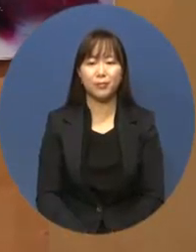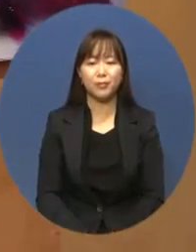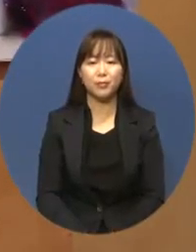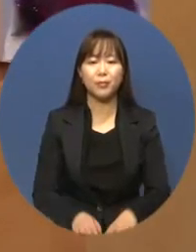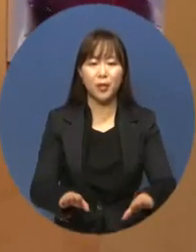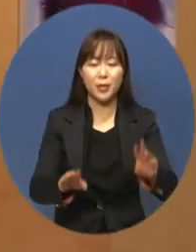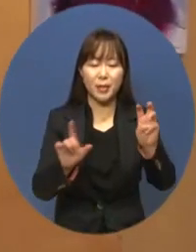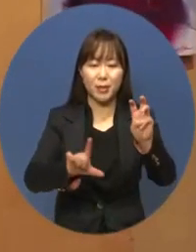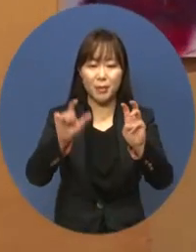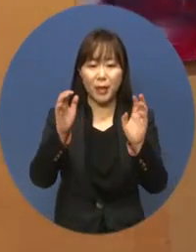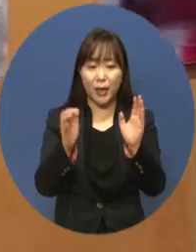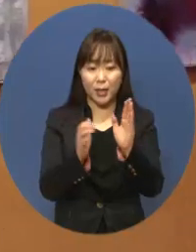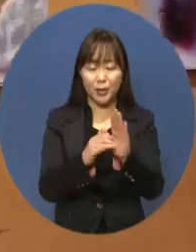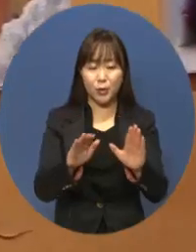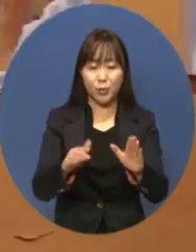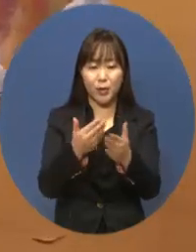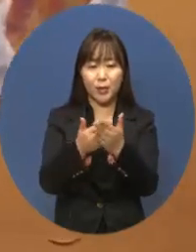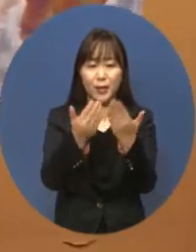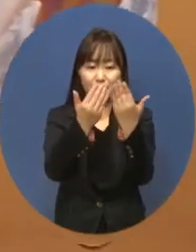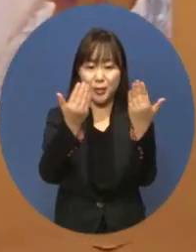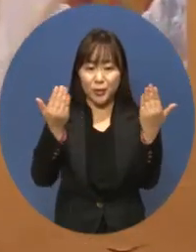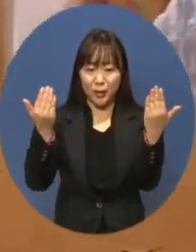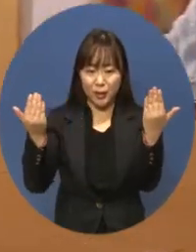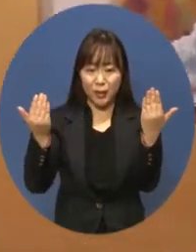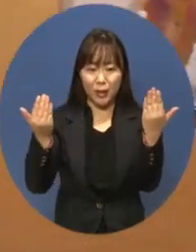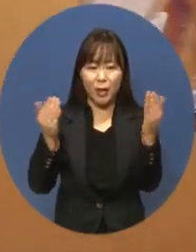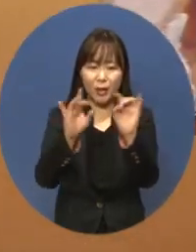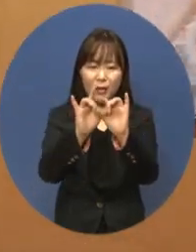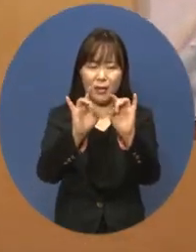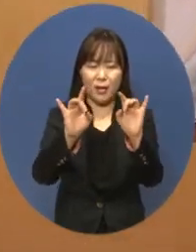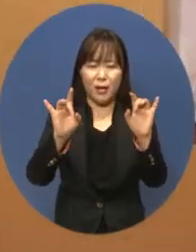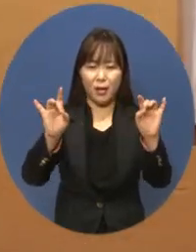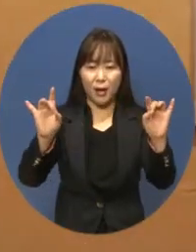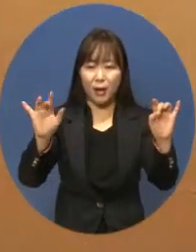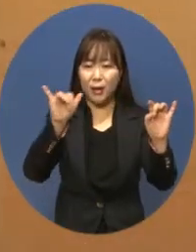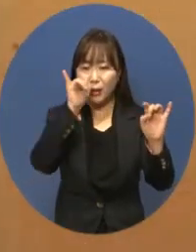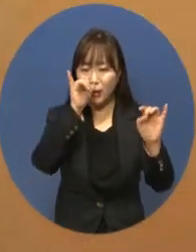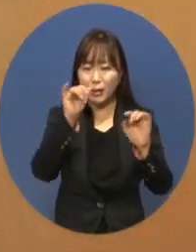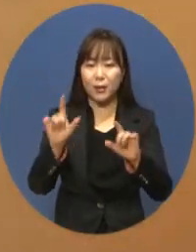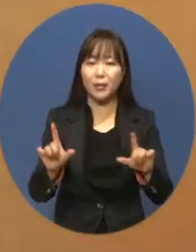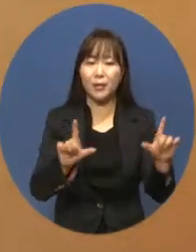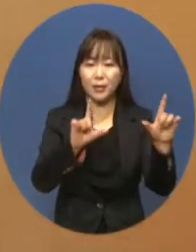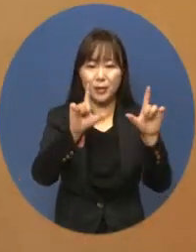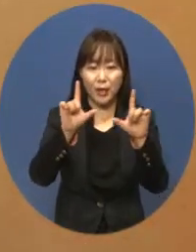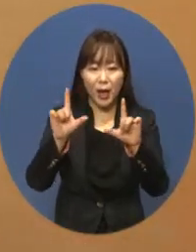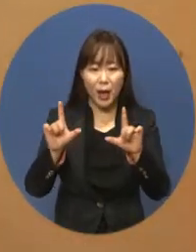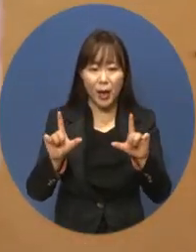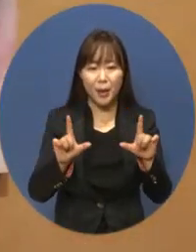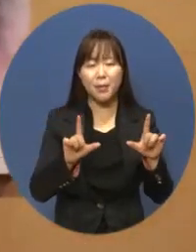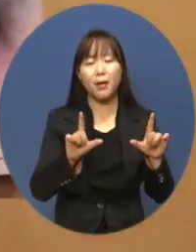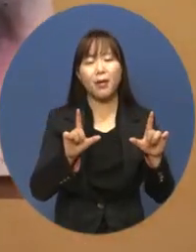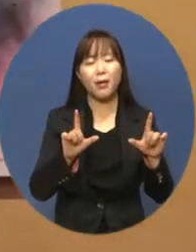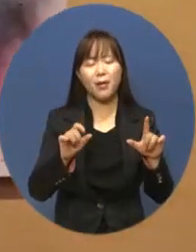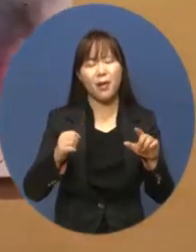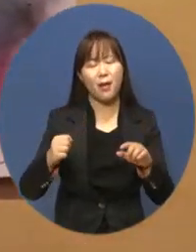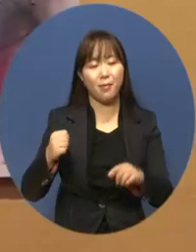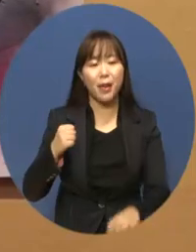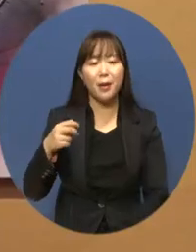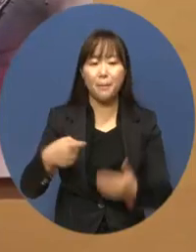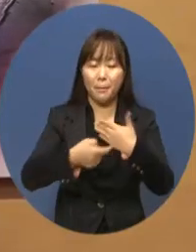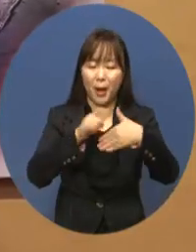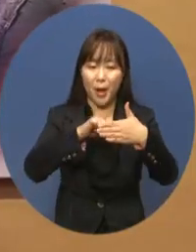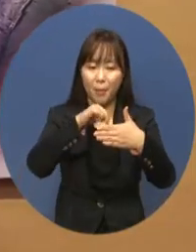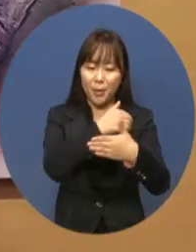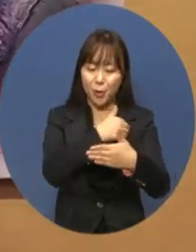오는 30일까지 열리는 이번 전시회는 작품 한 점 한 점에서 묻어나오는 삶의 잔잔한 에너지가